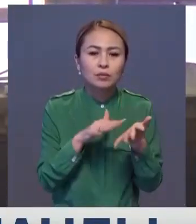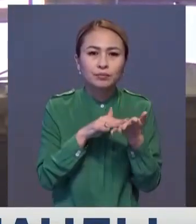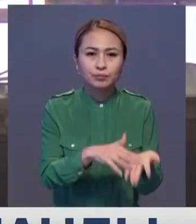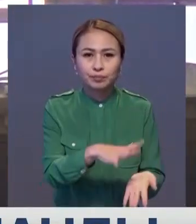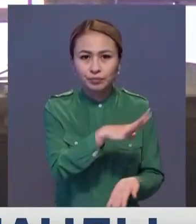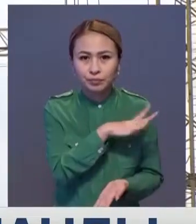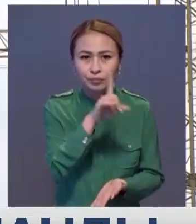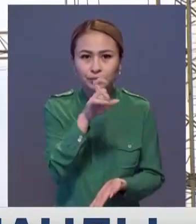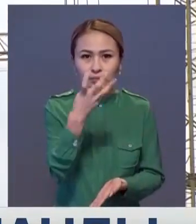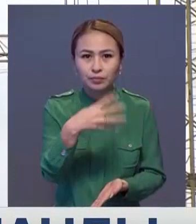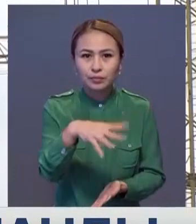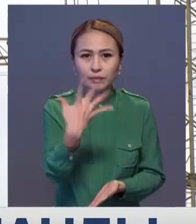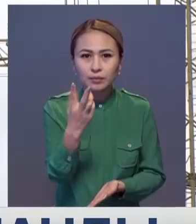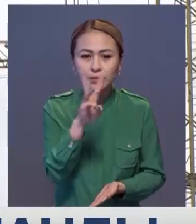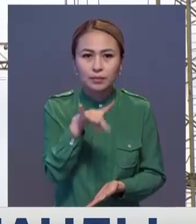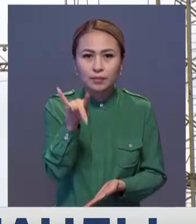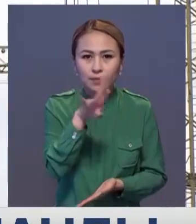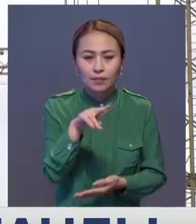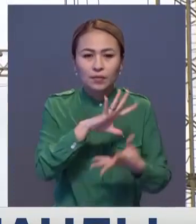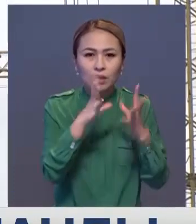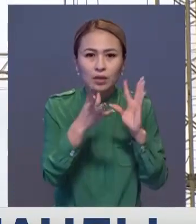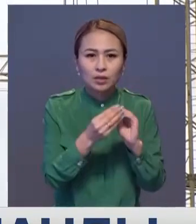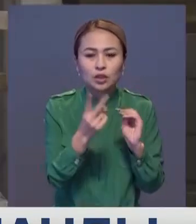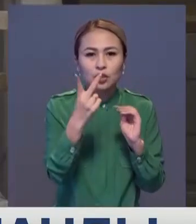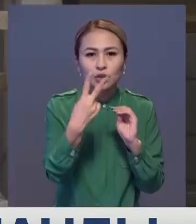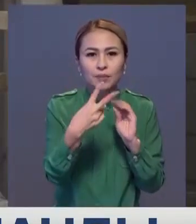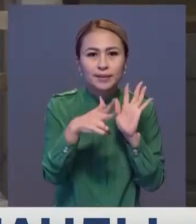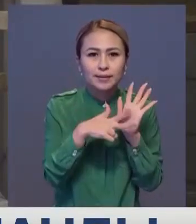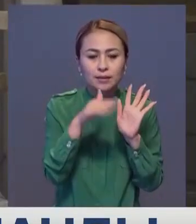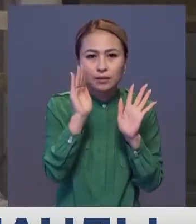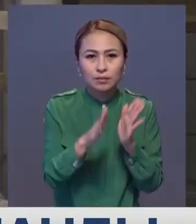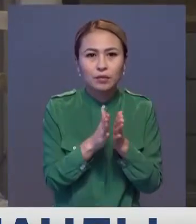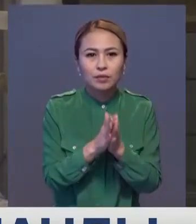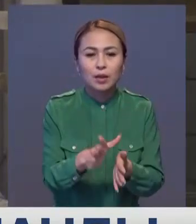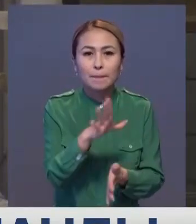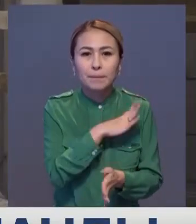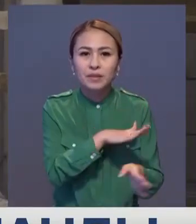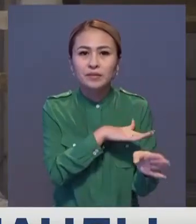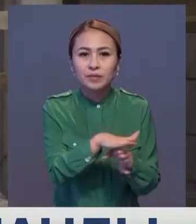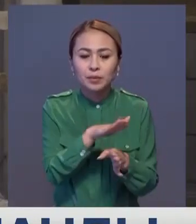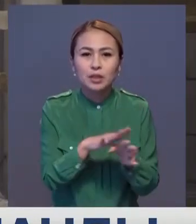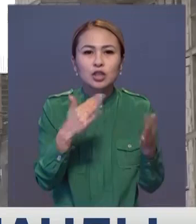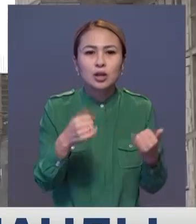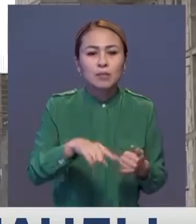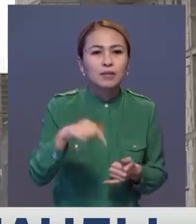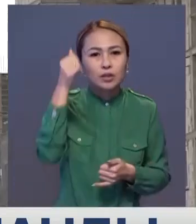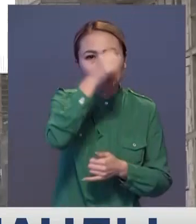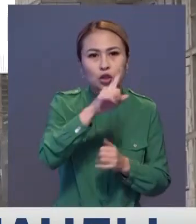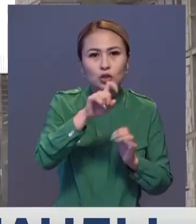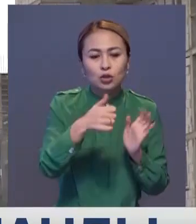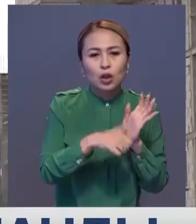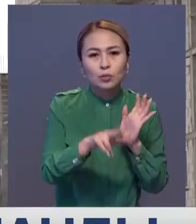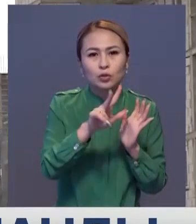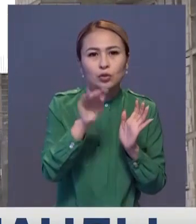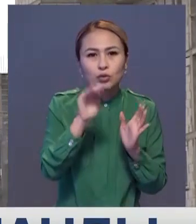түскен. 145 миллиард теңге соманы құрайтын 28 мың өтінім қанағаттандырылған. Жалпы биыл 163 мың тұрғын